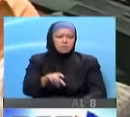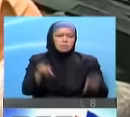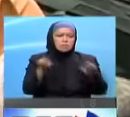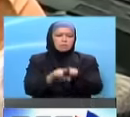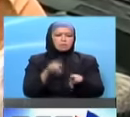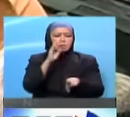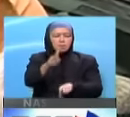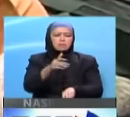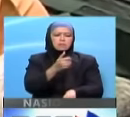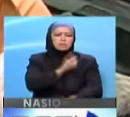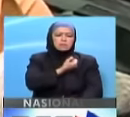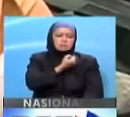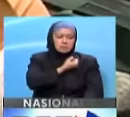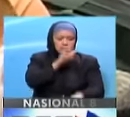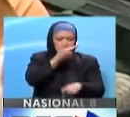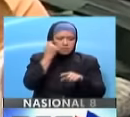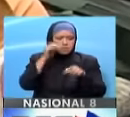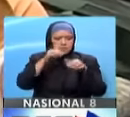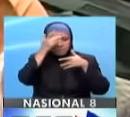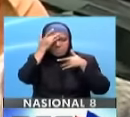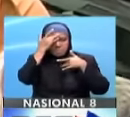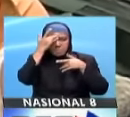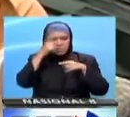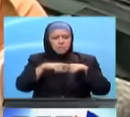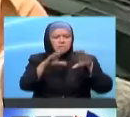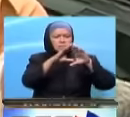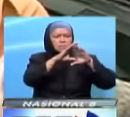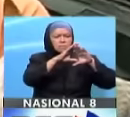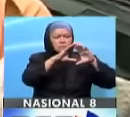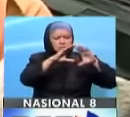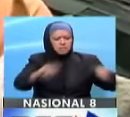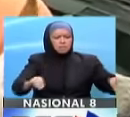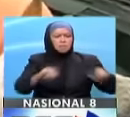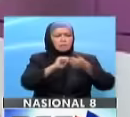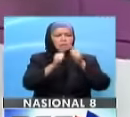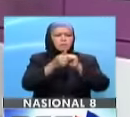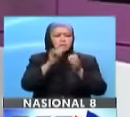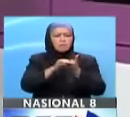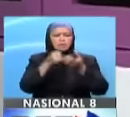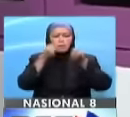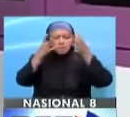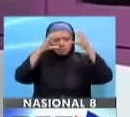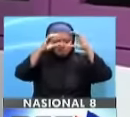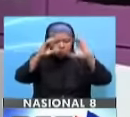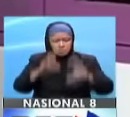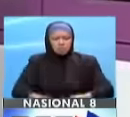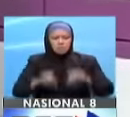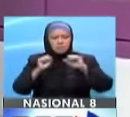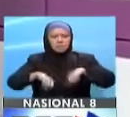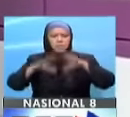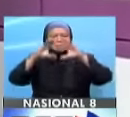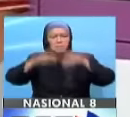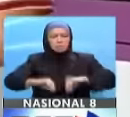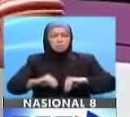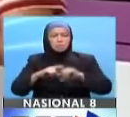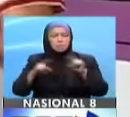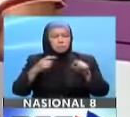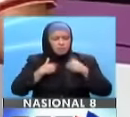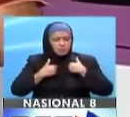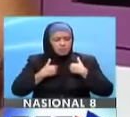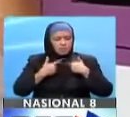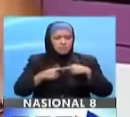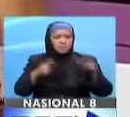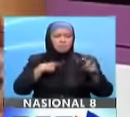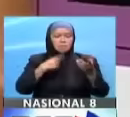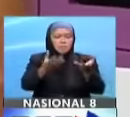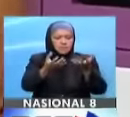kan. So, you solve that problem first. Ada banyak cara yang kita boleh solve. Namun ada yang mahukan tindakan melupuskan